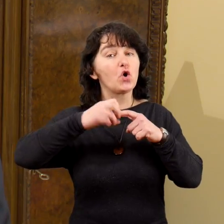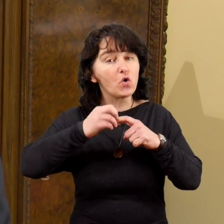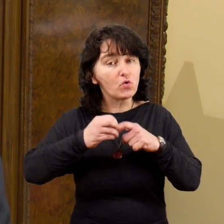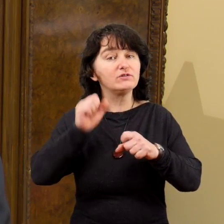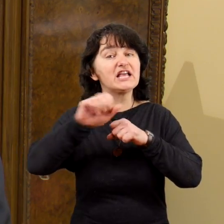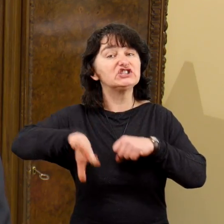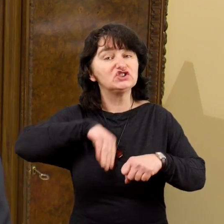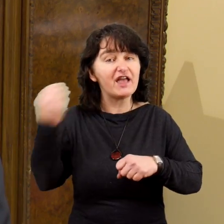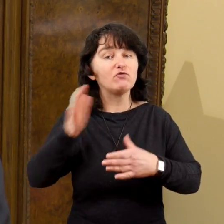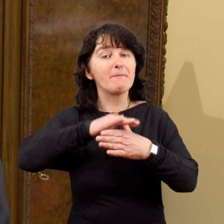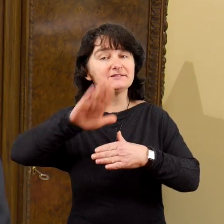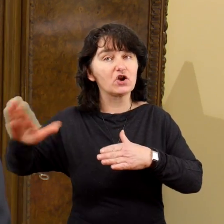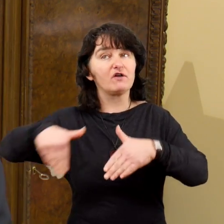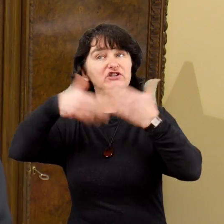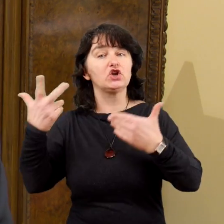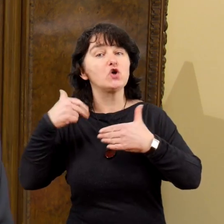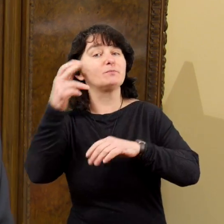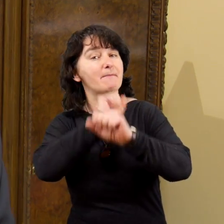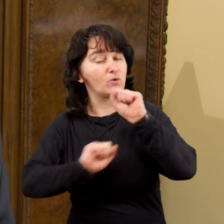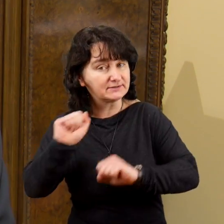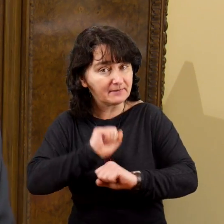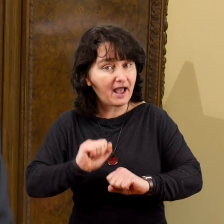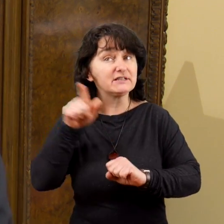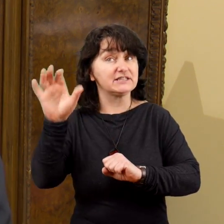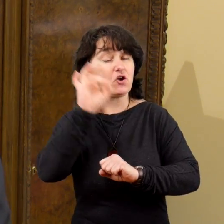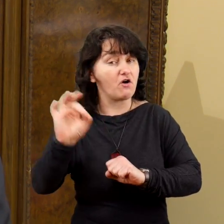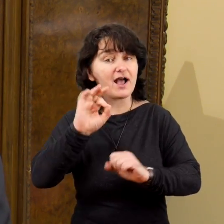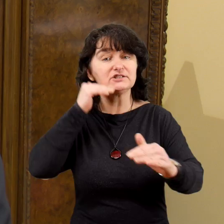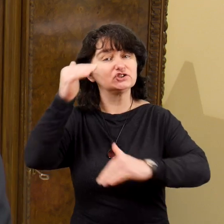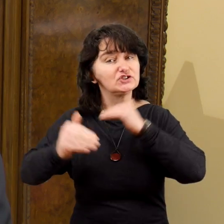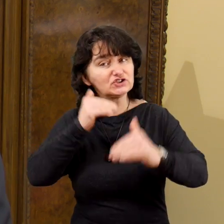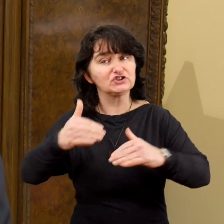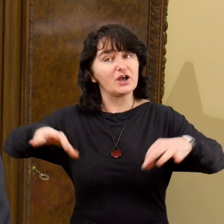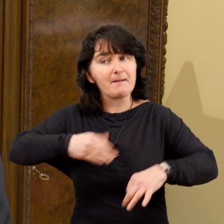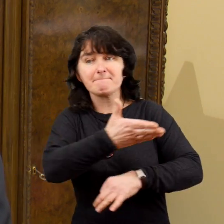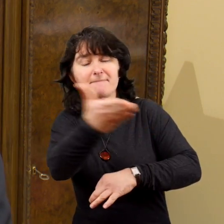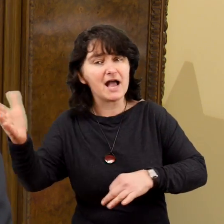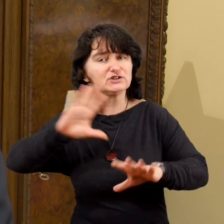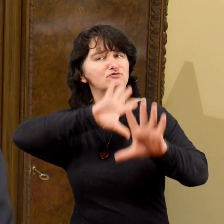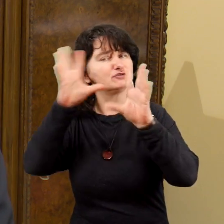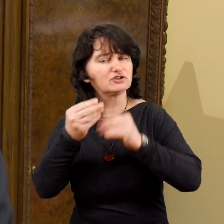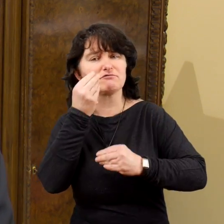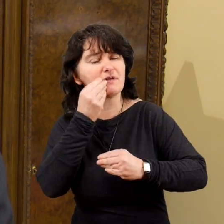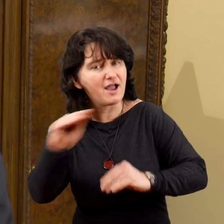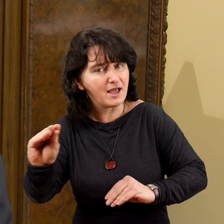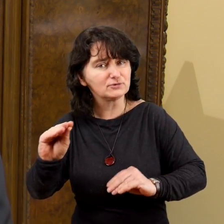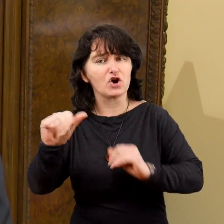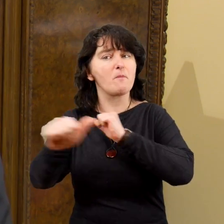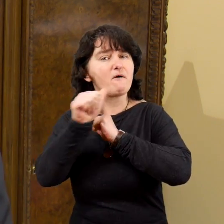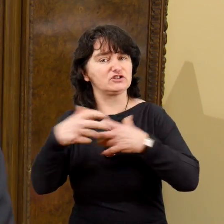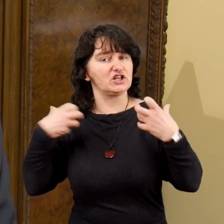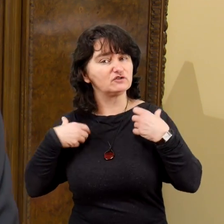3 grudnia obchodzimy Międzynarodowy Dzień Osób Niepełnosprawnych. Z tej okazji życzę Państwu wszystkiego